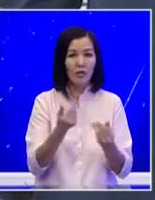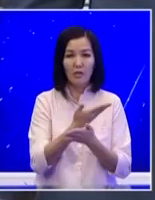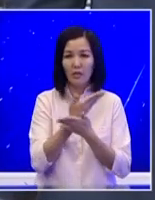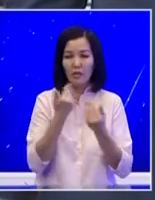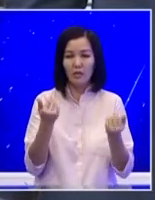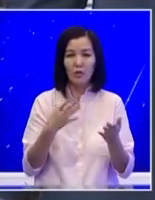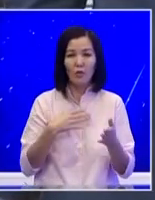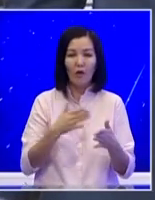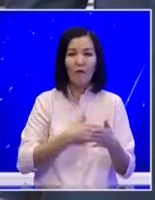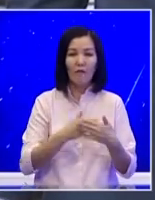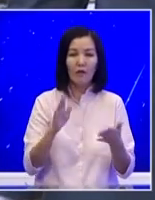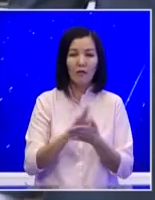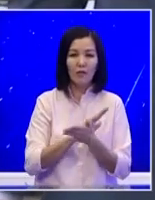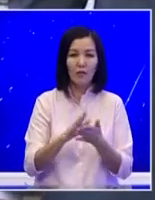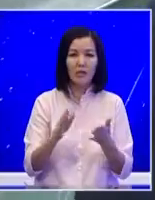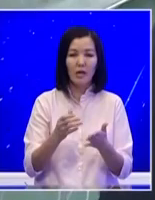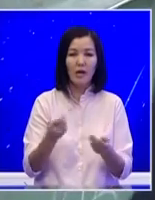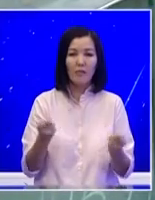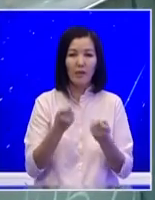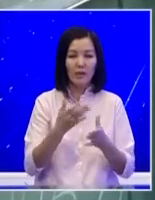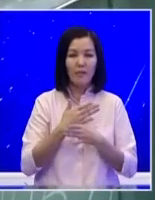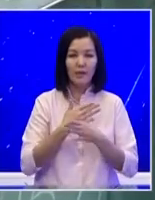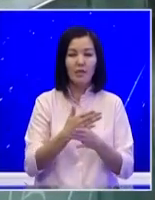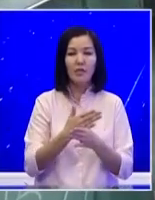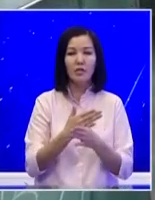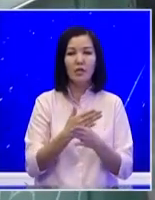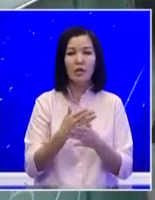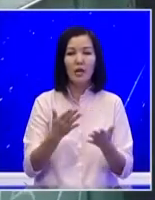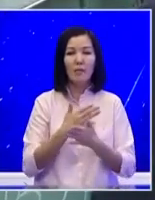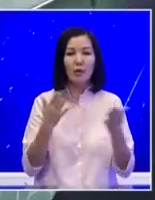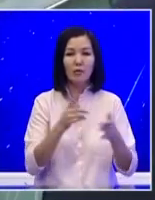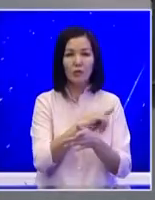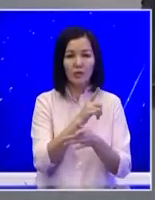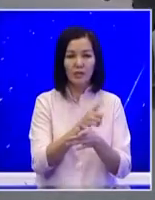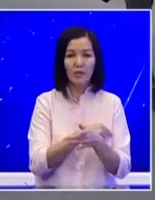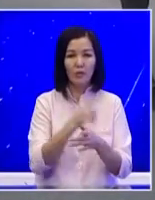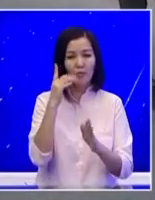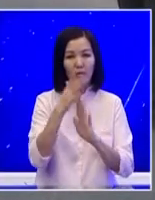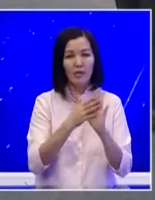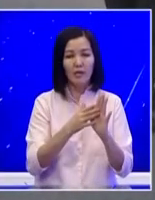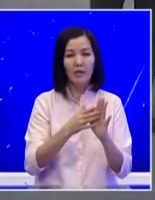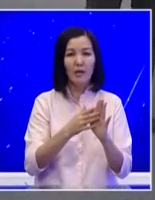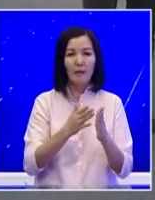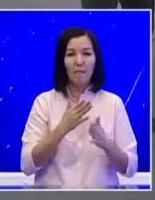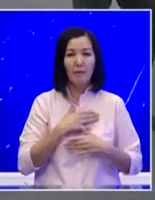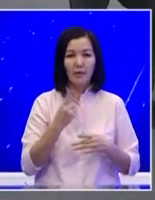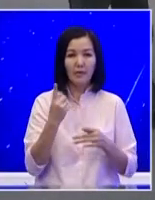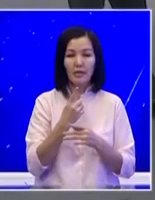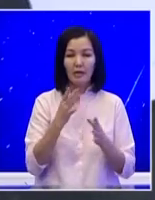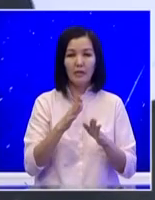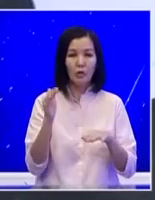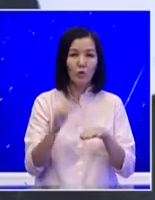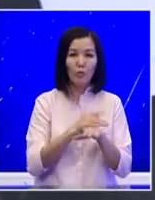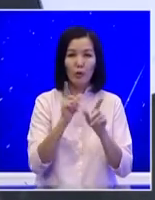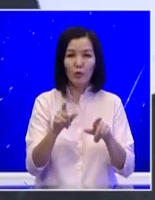поэтому жесть волонтеров для них немалая поддержка. Их благое дело придает нам силы и дает нам понять, что все-таки мы не одни. И добрых